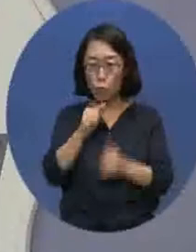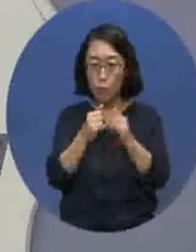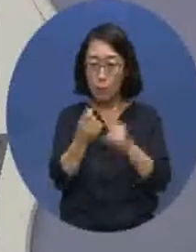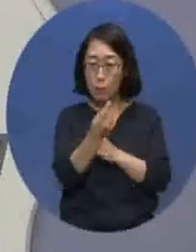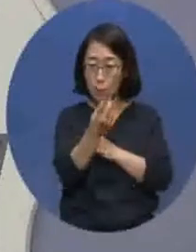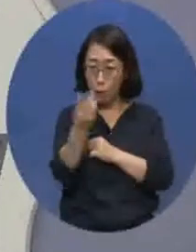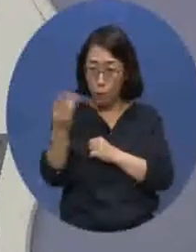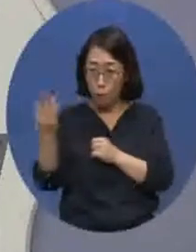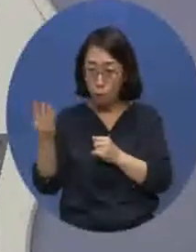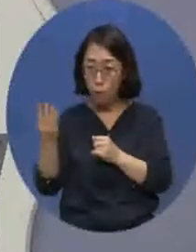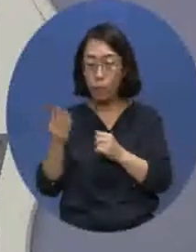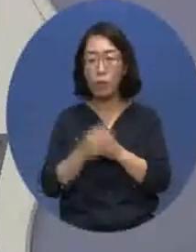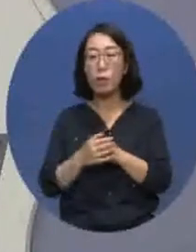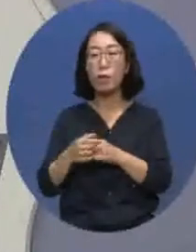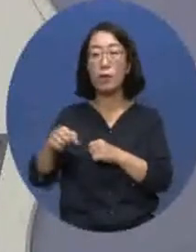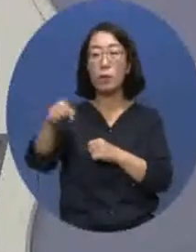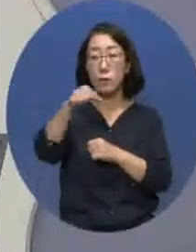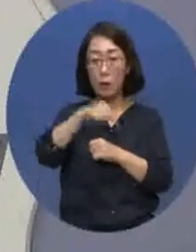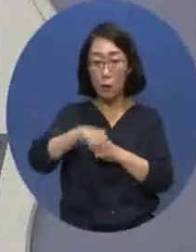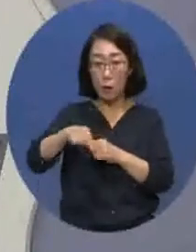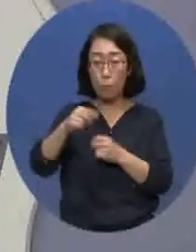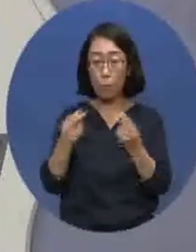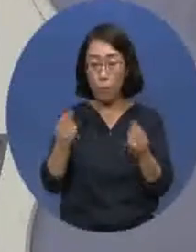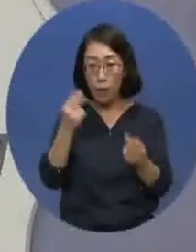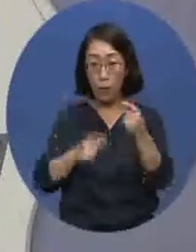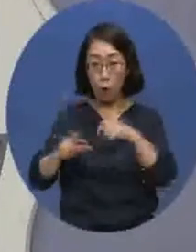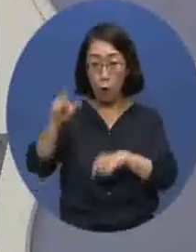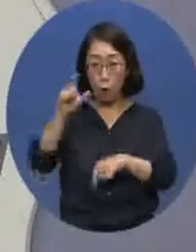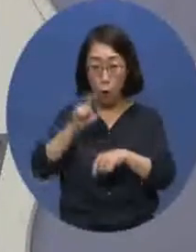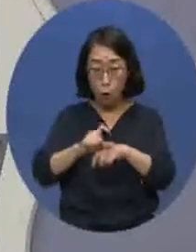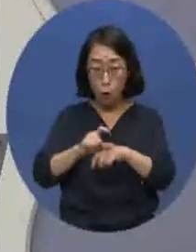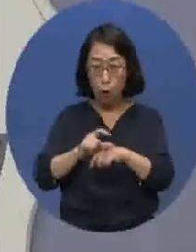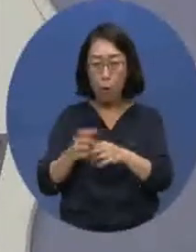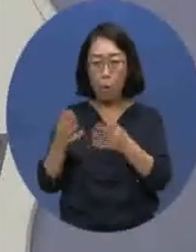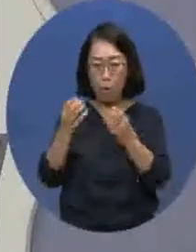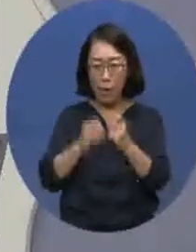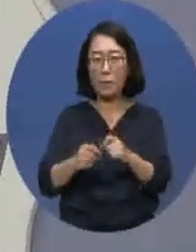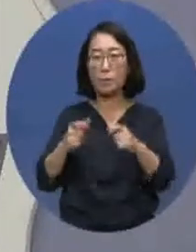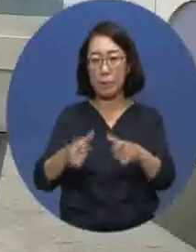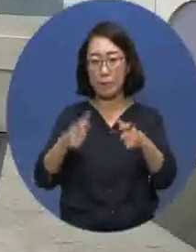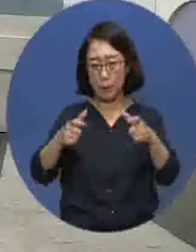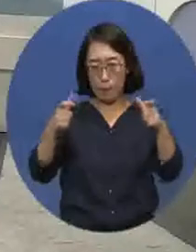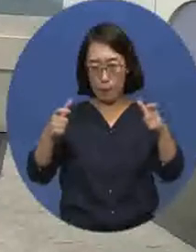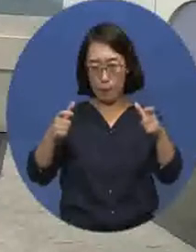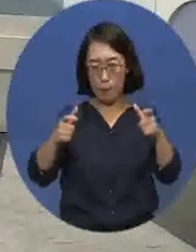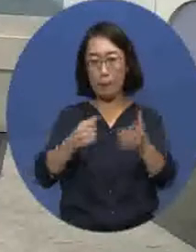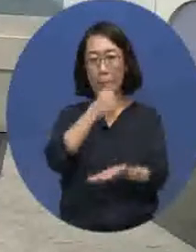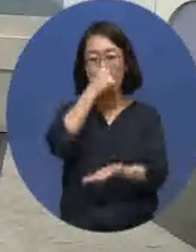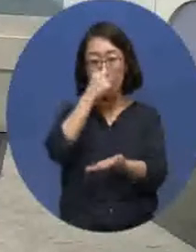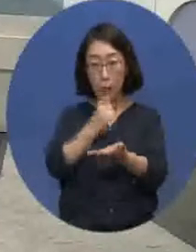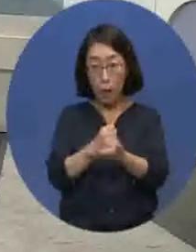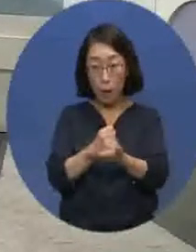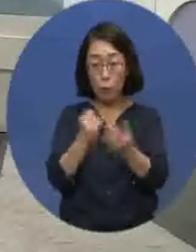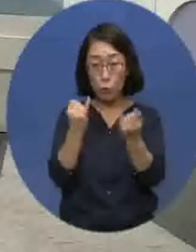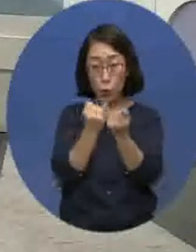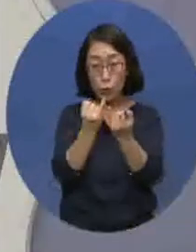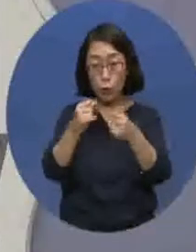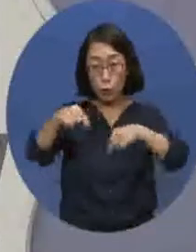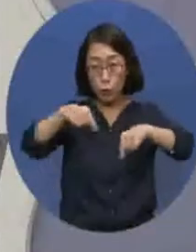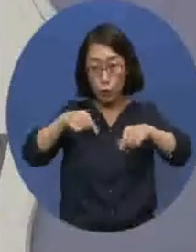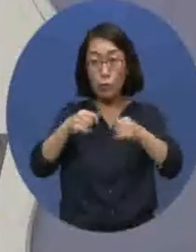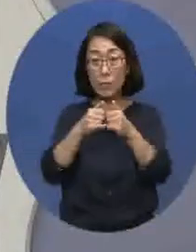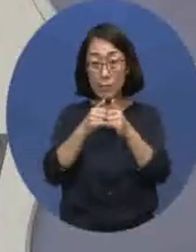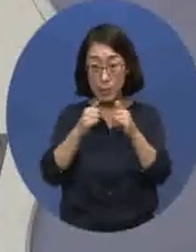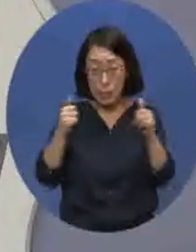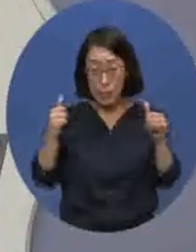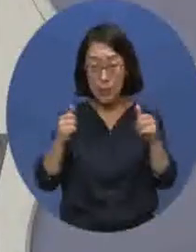많죠 그러나 그 분들 보다도 훨씬 더 많아져야 하고 그 여성 정치인들이 여성이